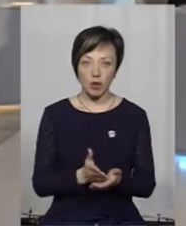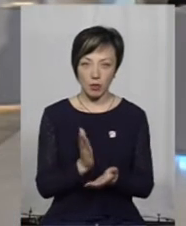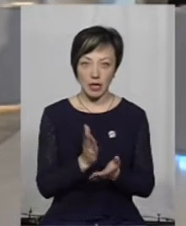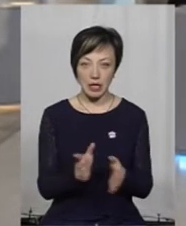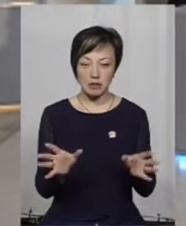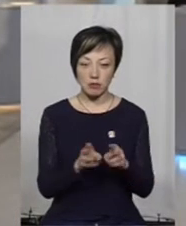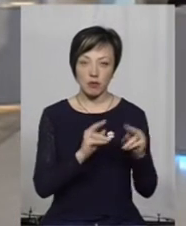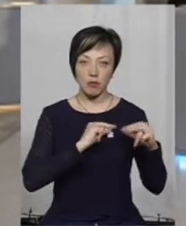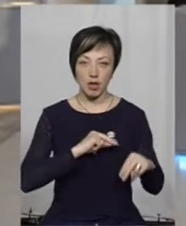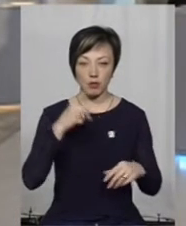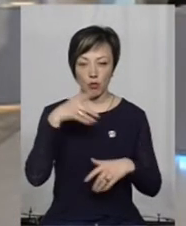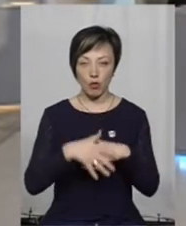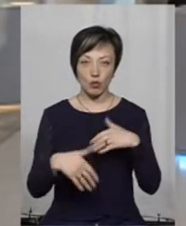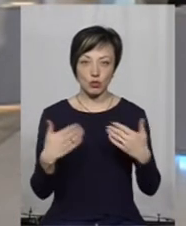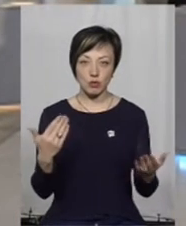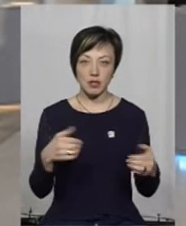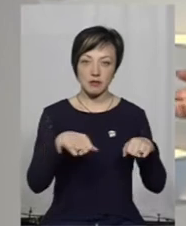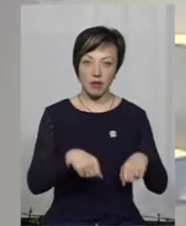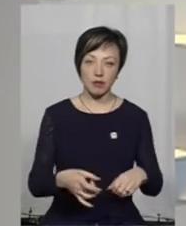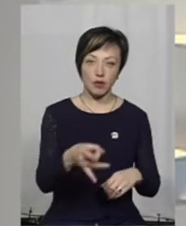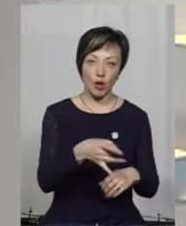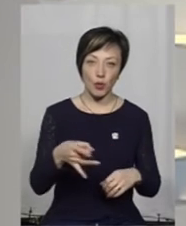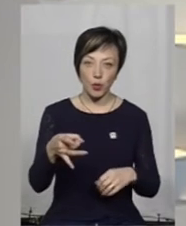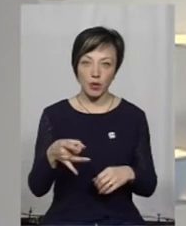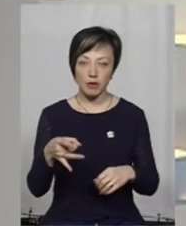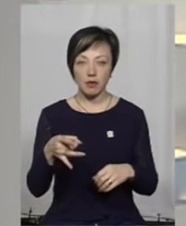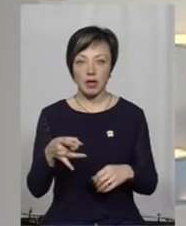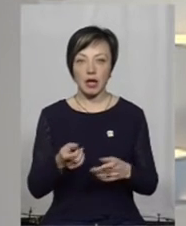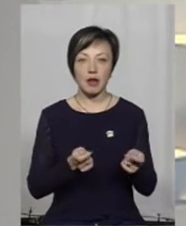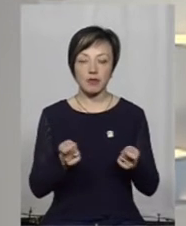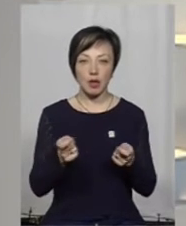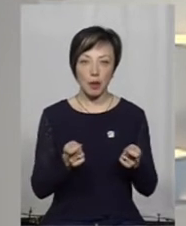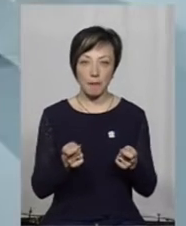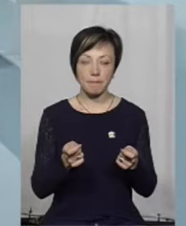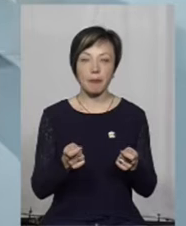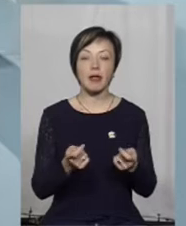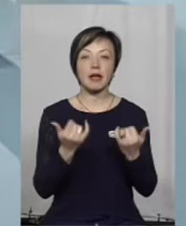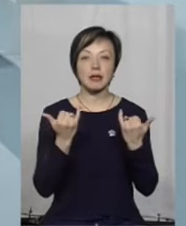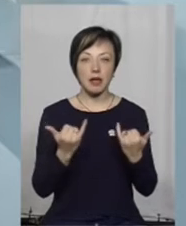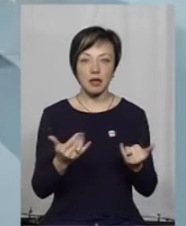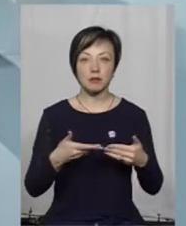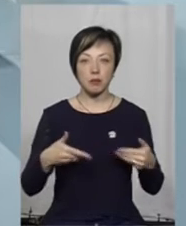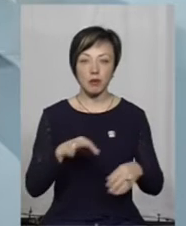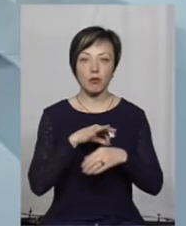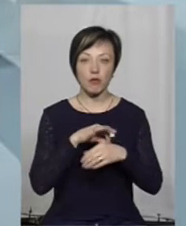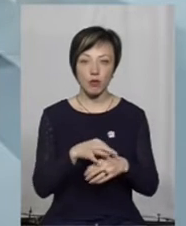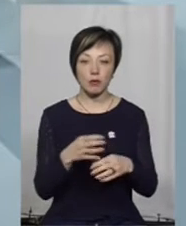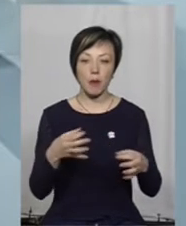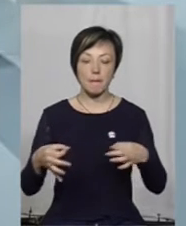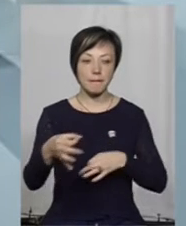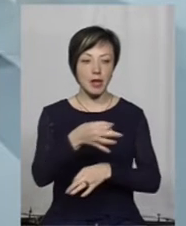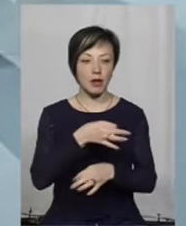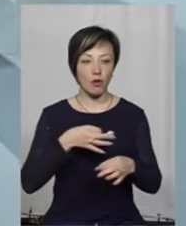вже є співпраця і порозуміння з владою районів, з керівниками ОТГ? Наразі ми проводимо ще